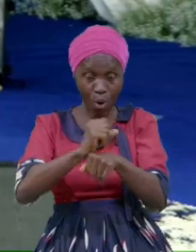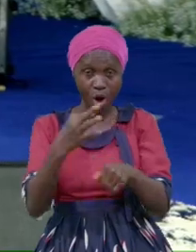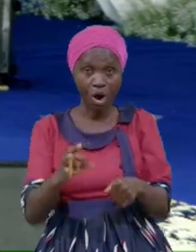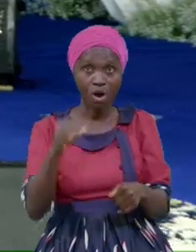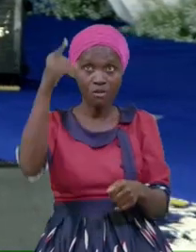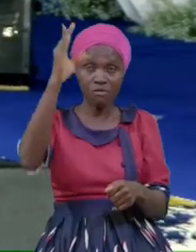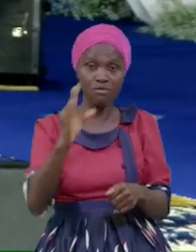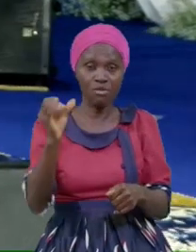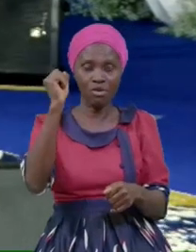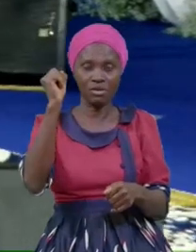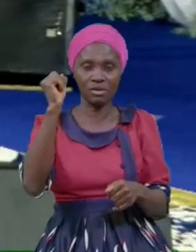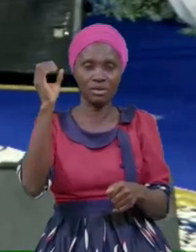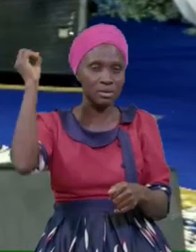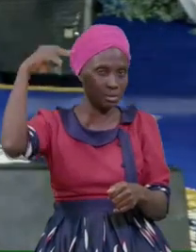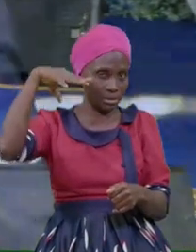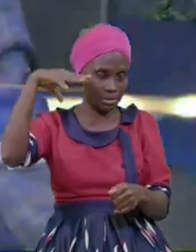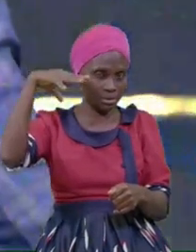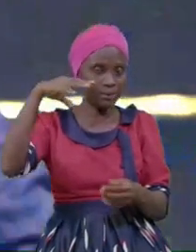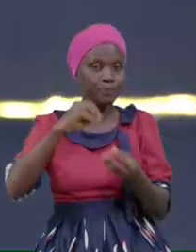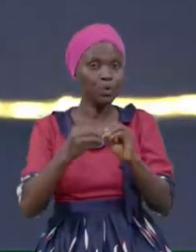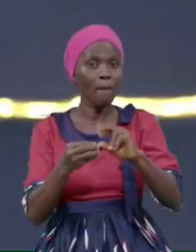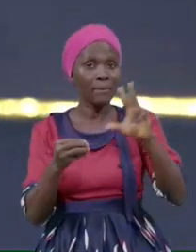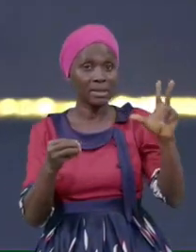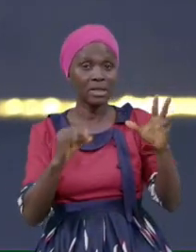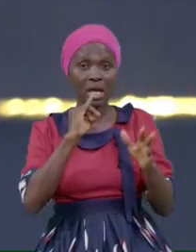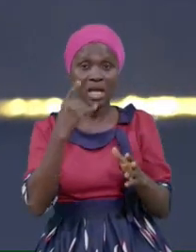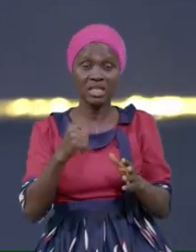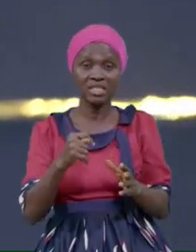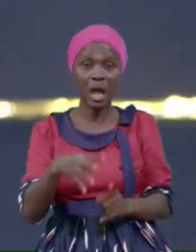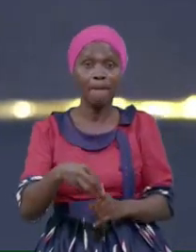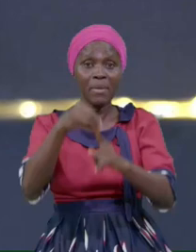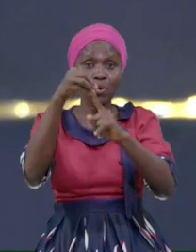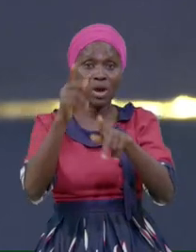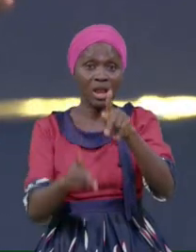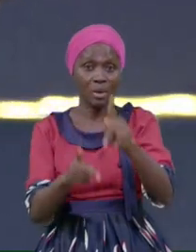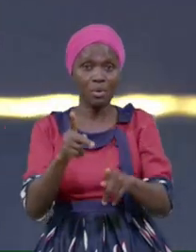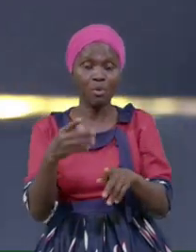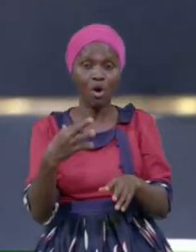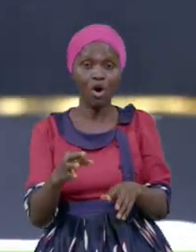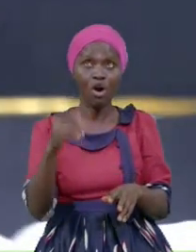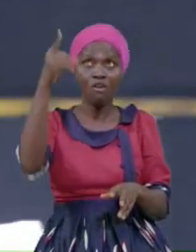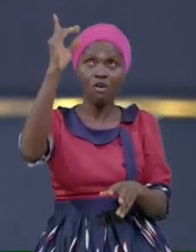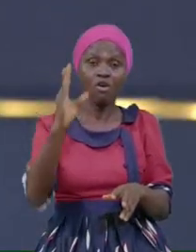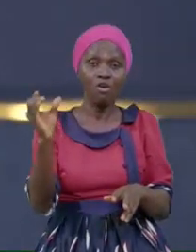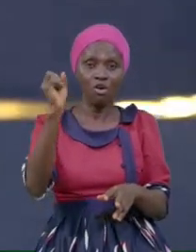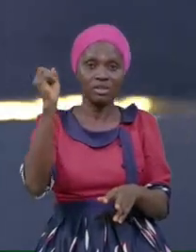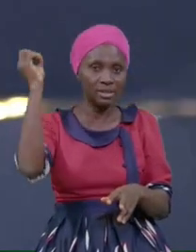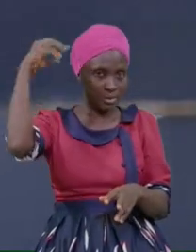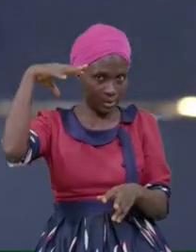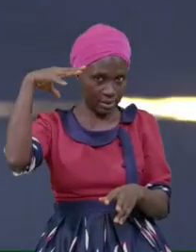nous verrons. Le peuple particulier de la grâce de Dieu. Le peuple particulier de la grâce de